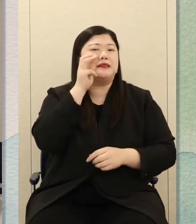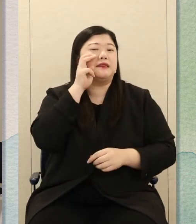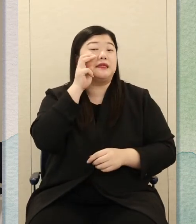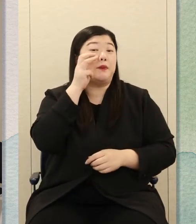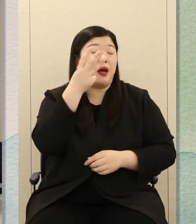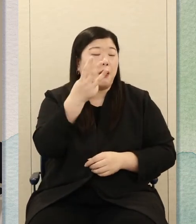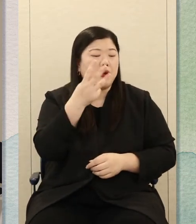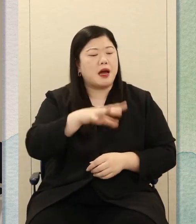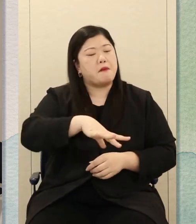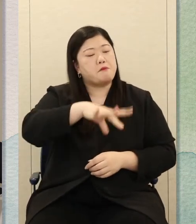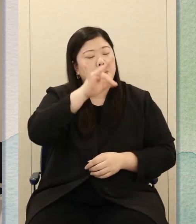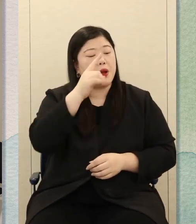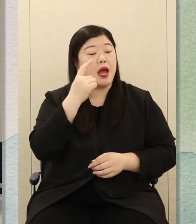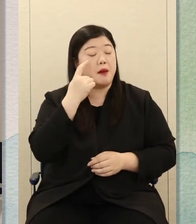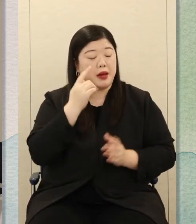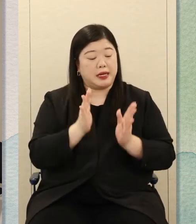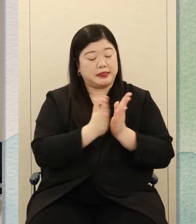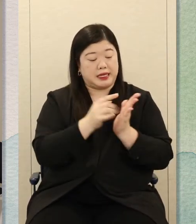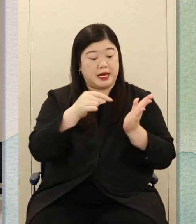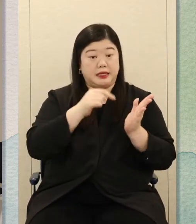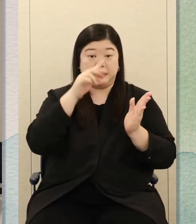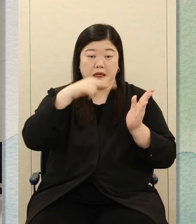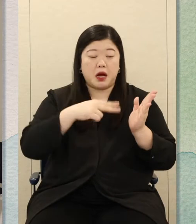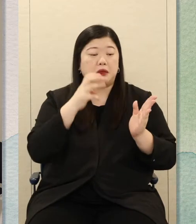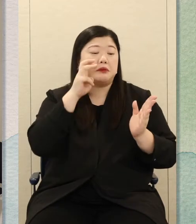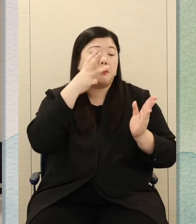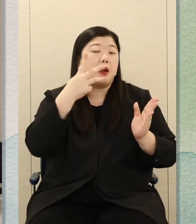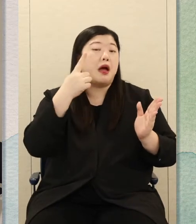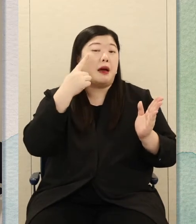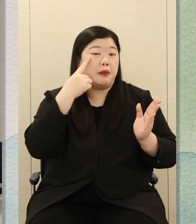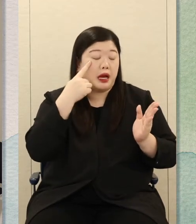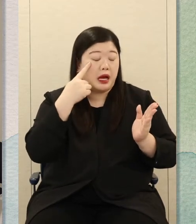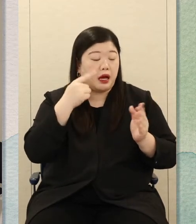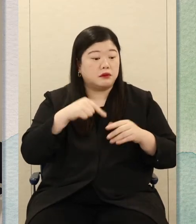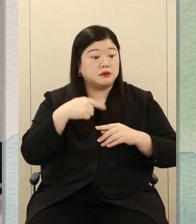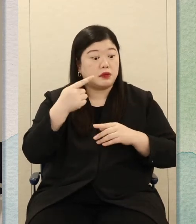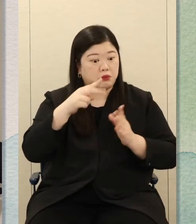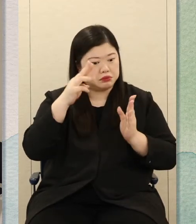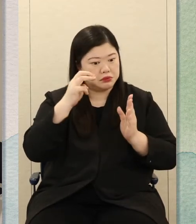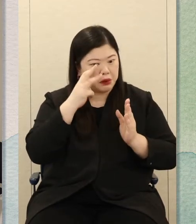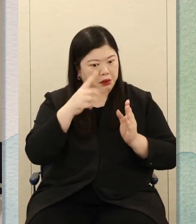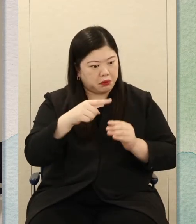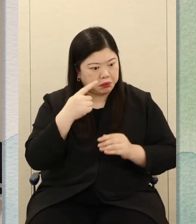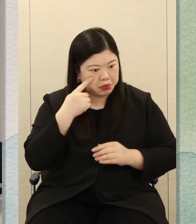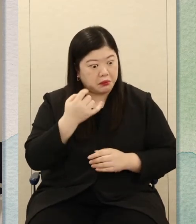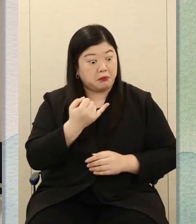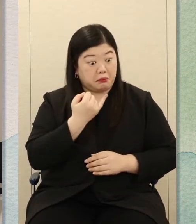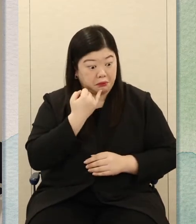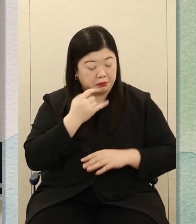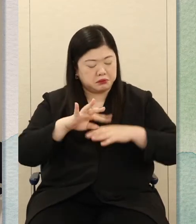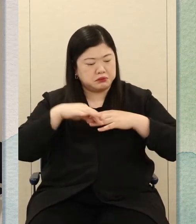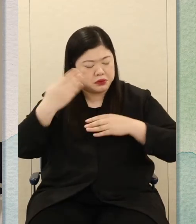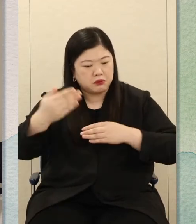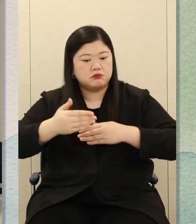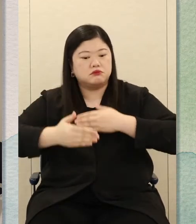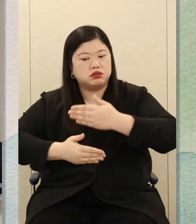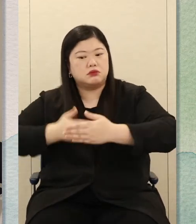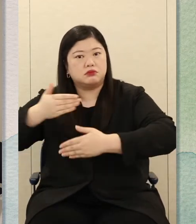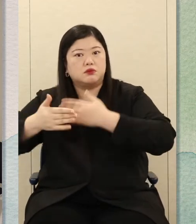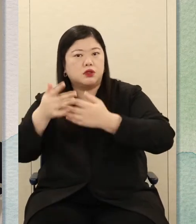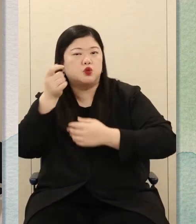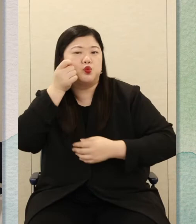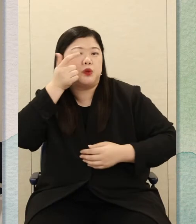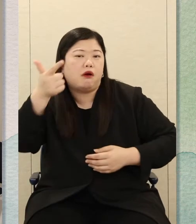우리가 이걸 요 책들만 읽을까 이렇게 시작을 해가지고 조금씩 모임을 길게 늘려가는 그런 장기